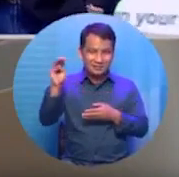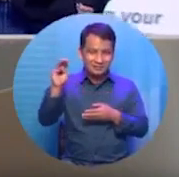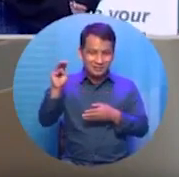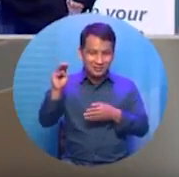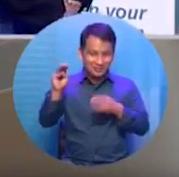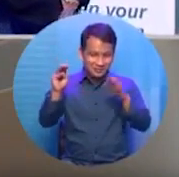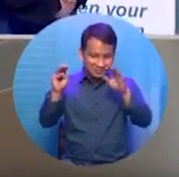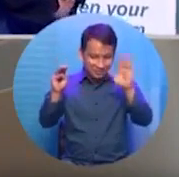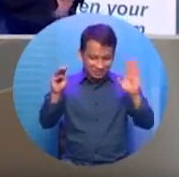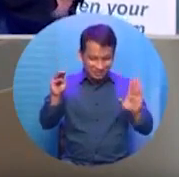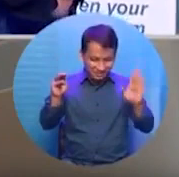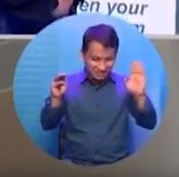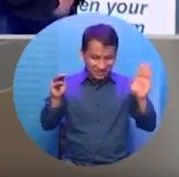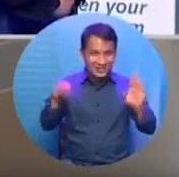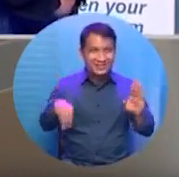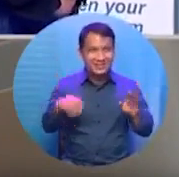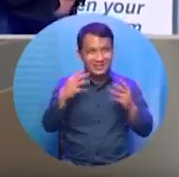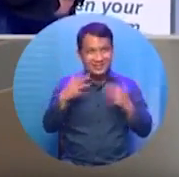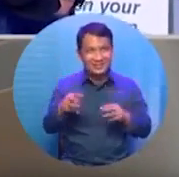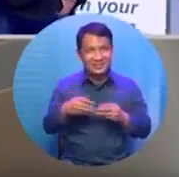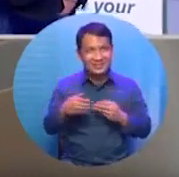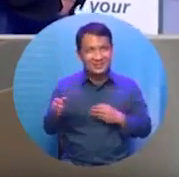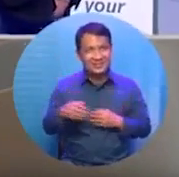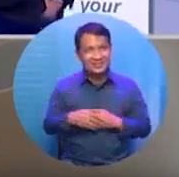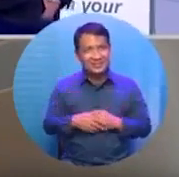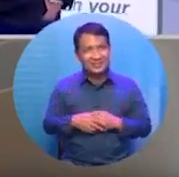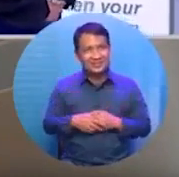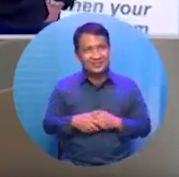ah. Napapanood, oh, I love